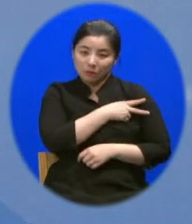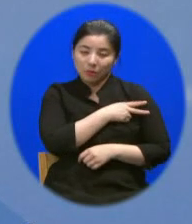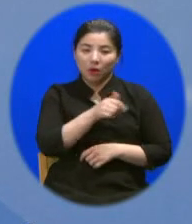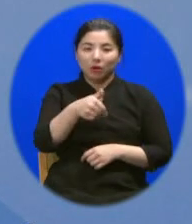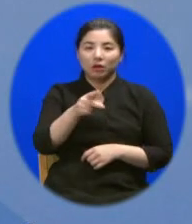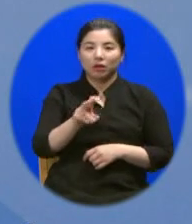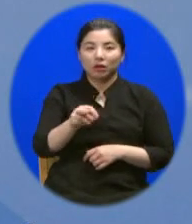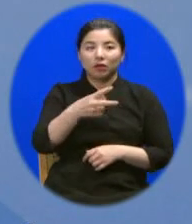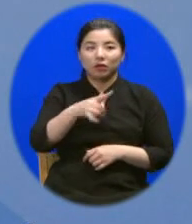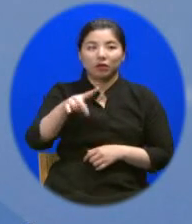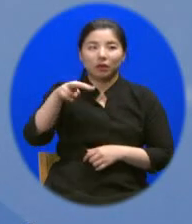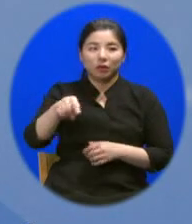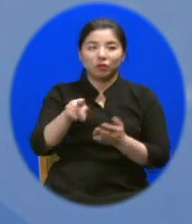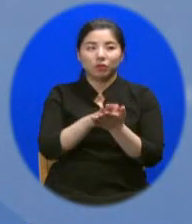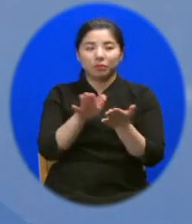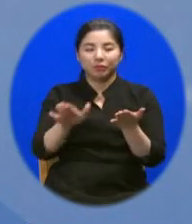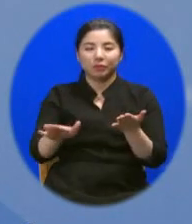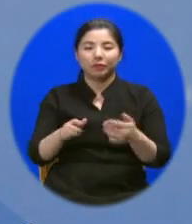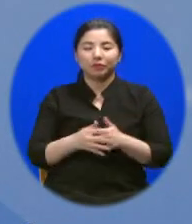전계수 후보입니다